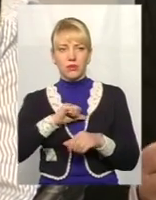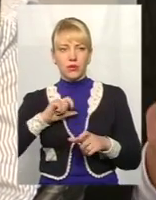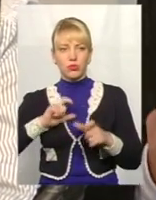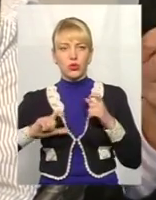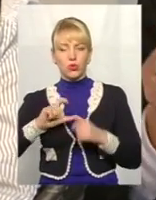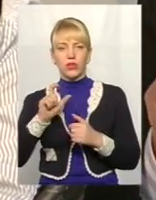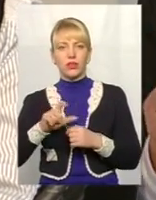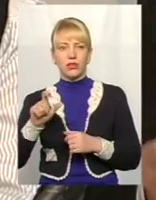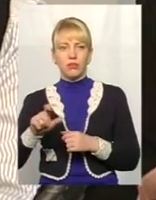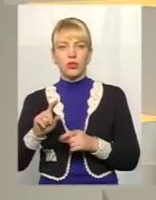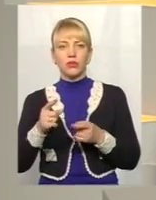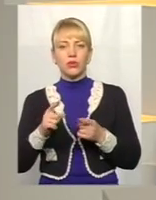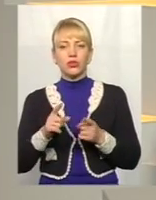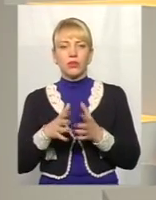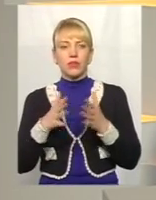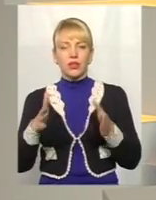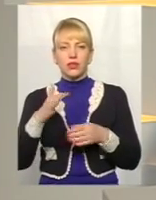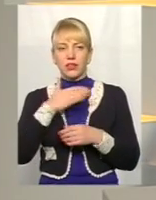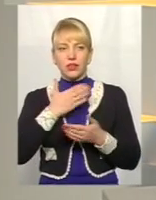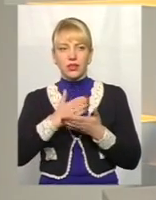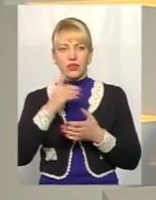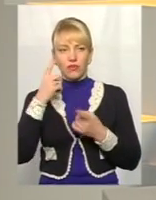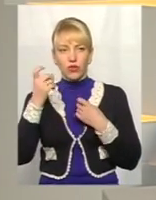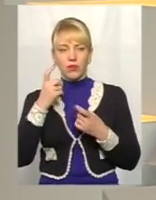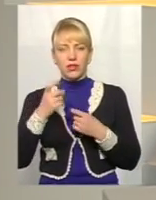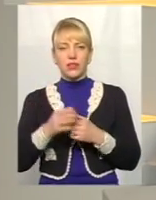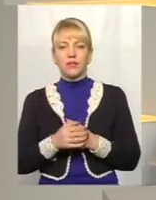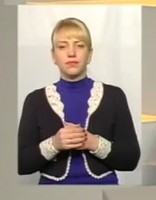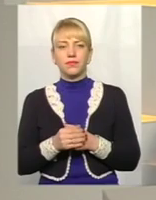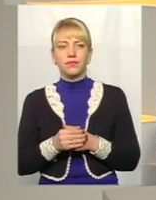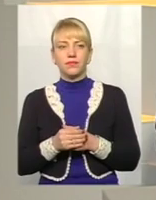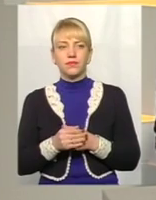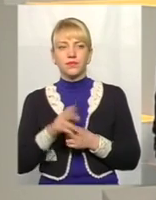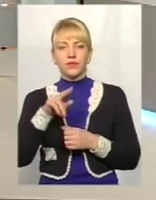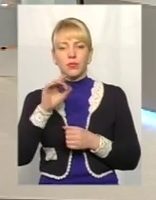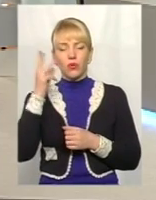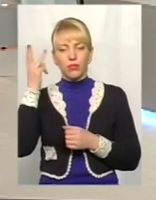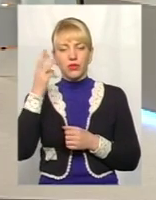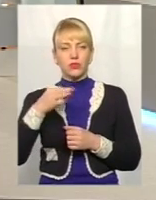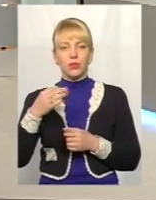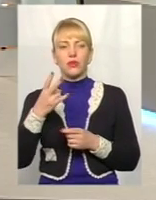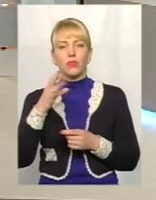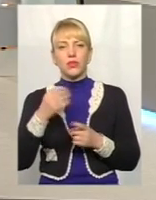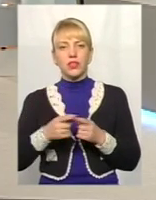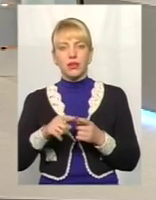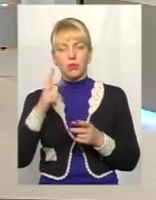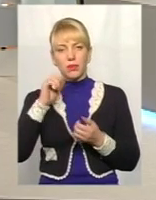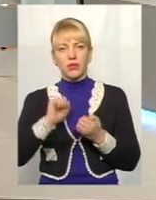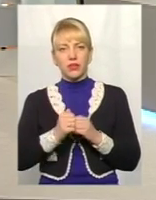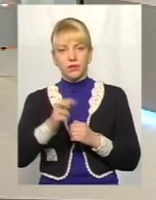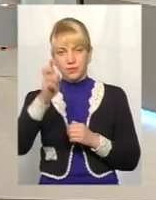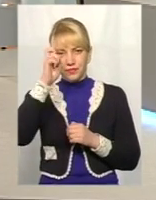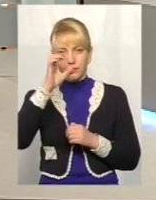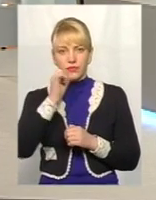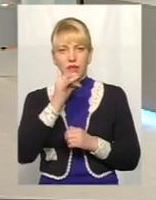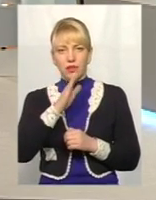студентами. Досить широка інформація учнями. Взагалі, але про тільки це по Хмельницькій області. Про це потрібно пам'ятати. І тому Державний